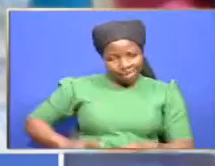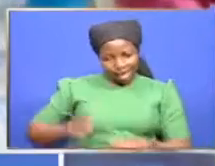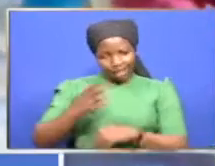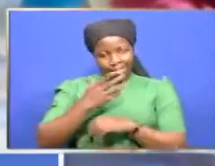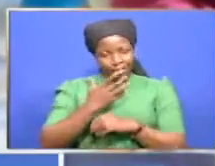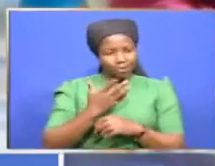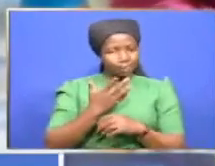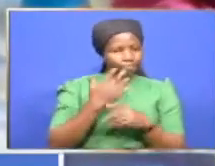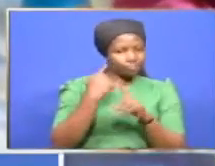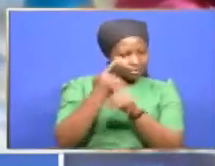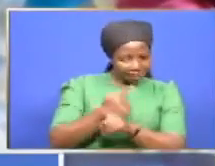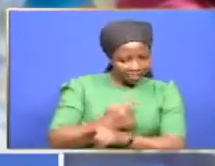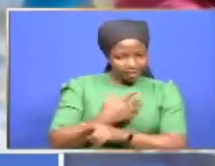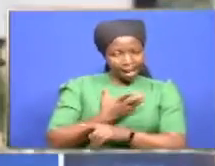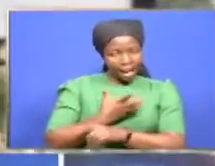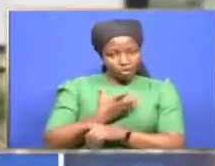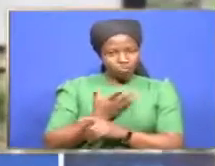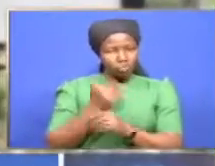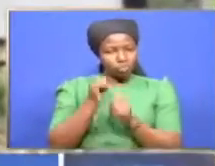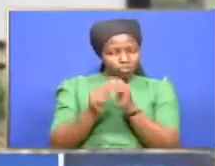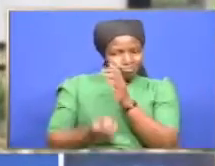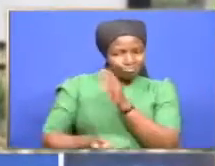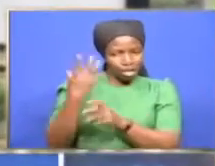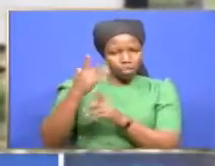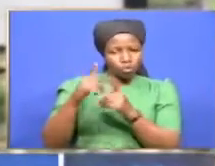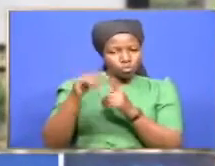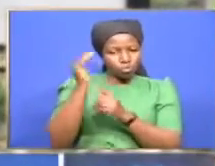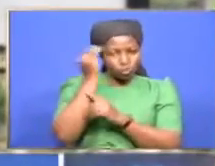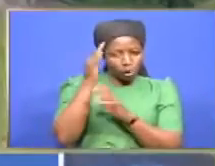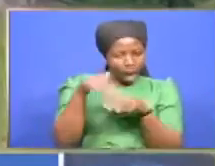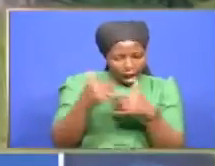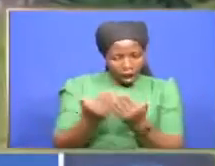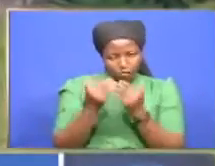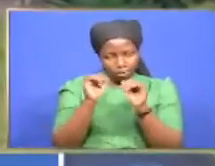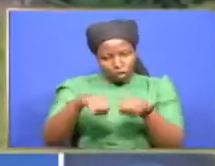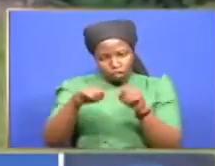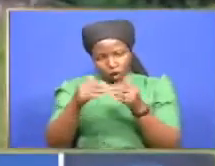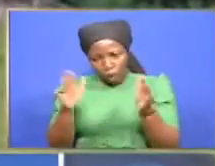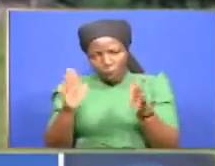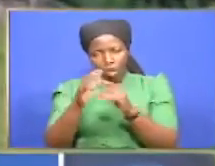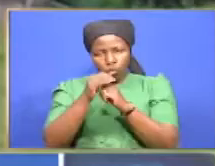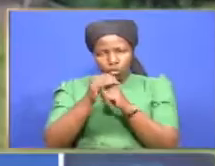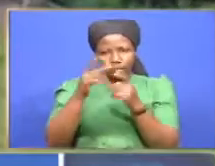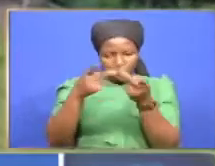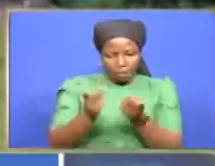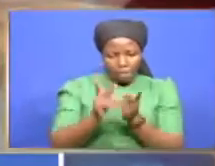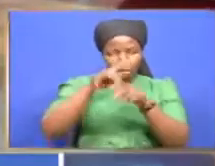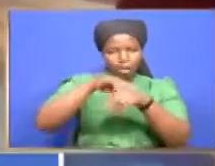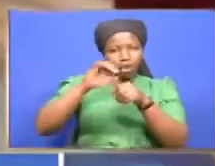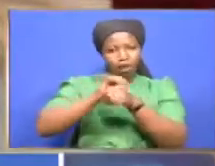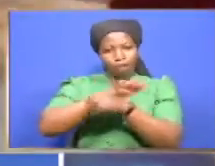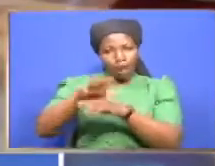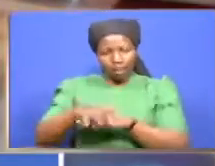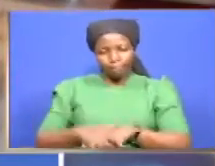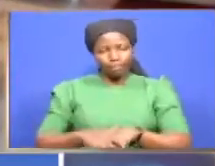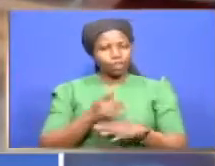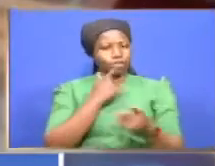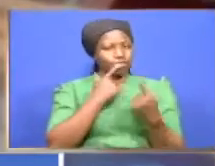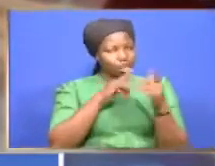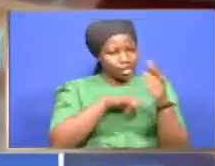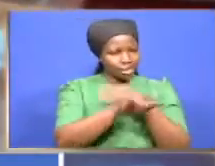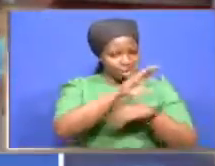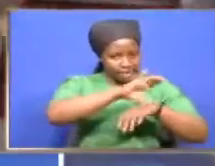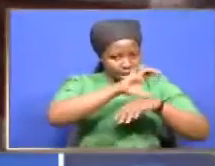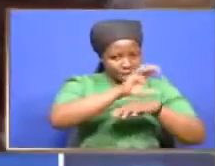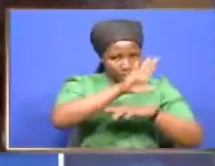za ufunguzi wa maeneo ya kuabudu wakati huu wa chamko la COVID-19. Akiongea katika kanisa la Kiorthodoksi la